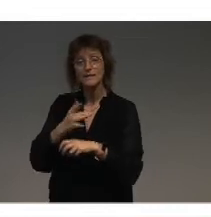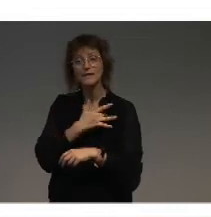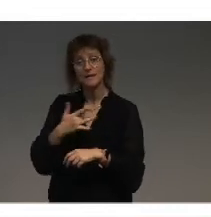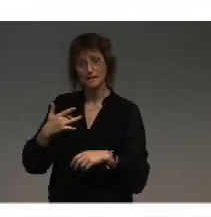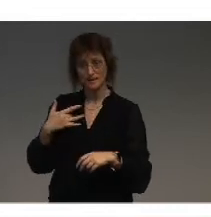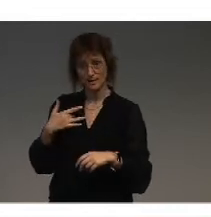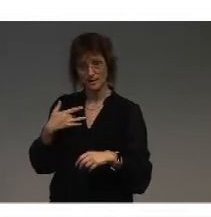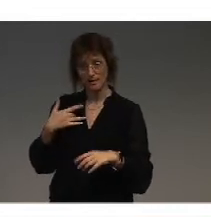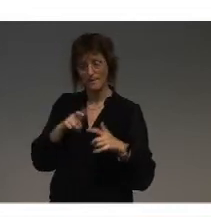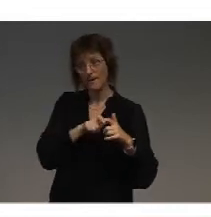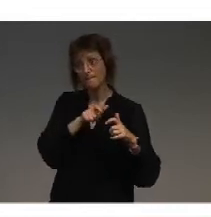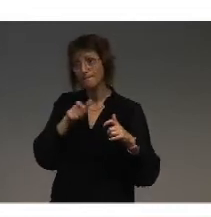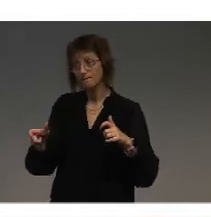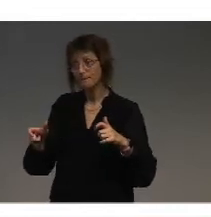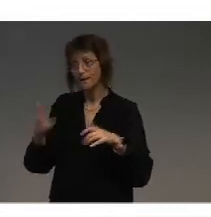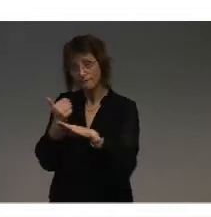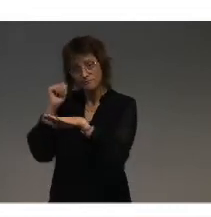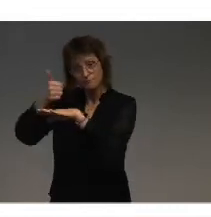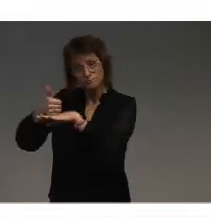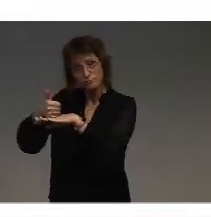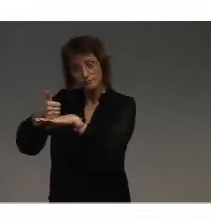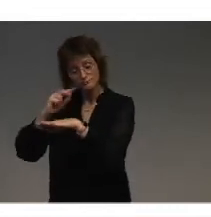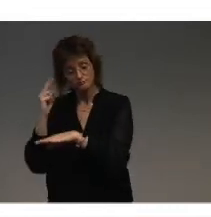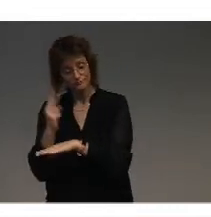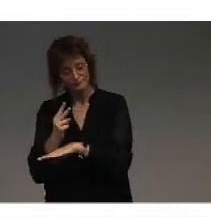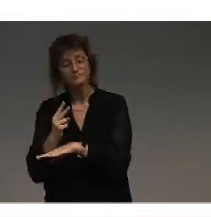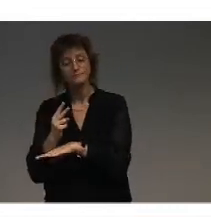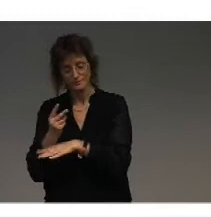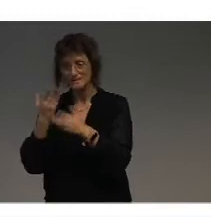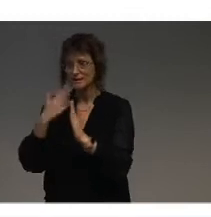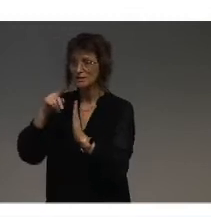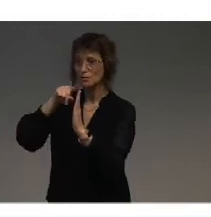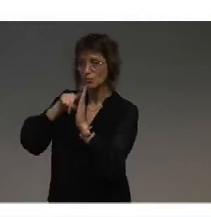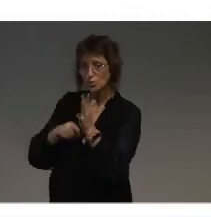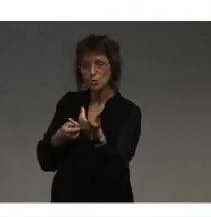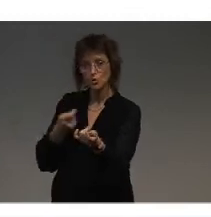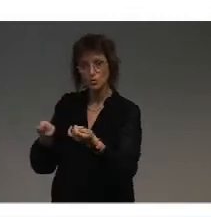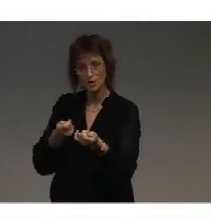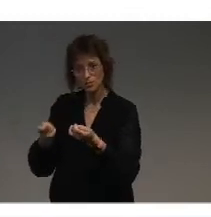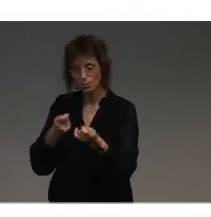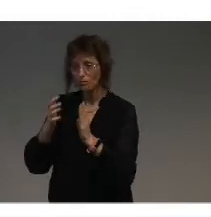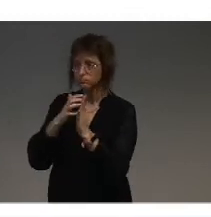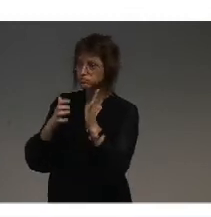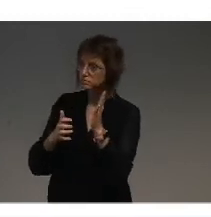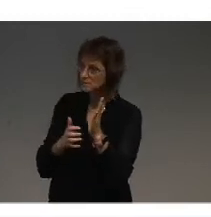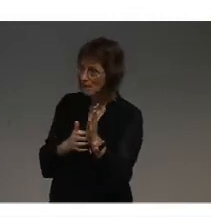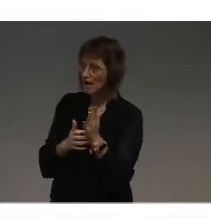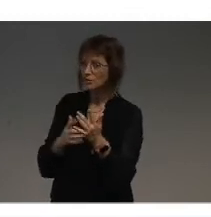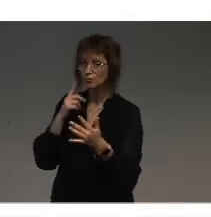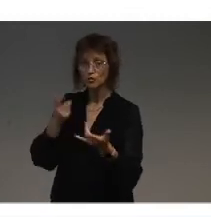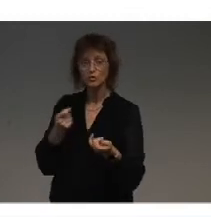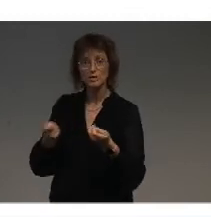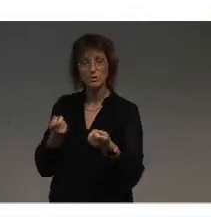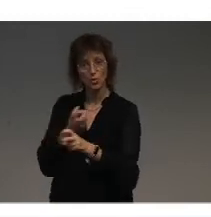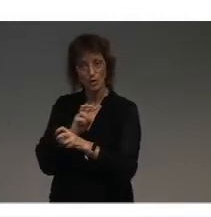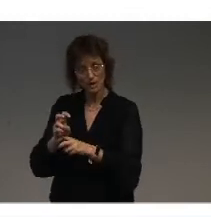puissent prendre des mesures de gestion et des textes réglementaires pour gérer les risques. On assure